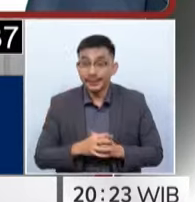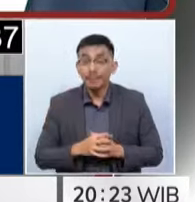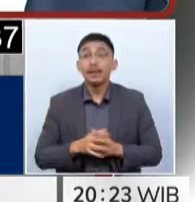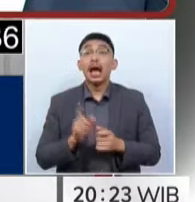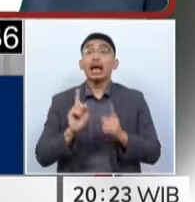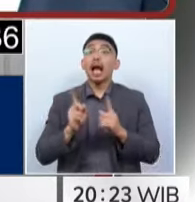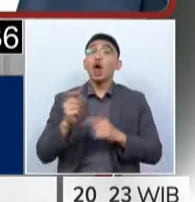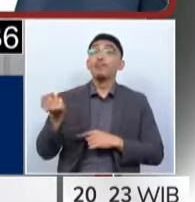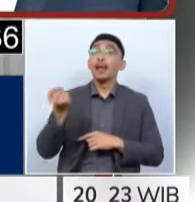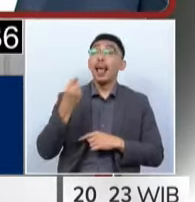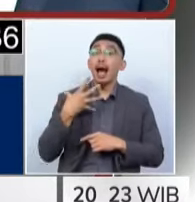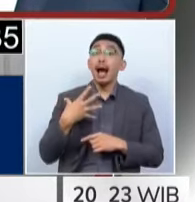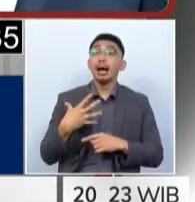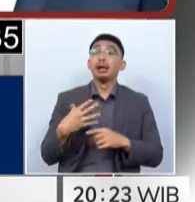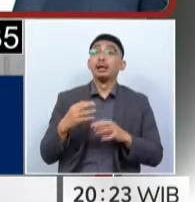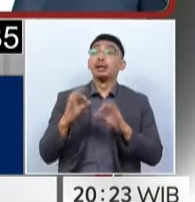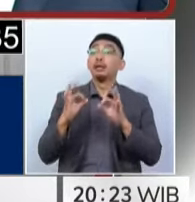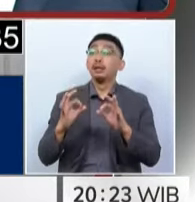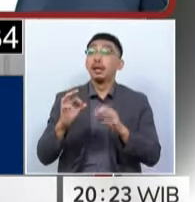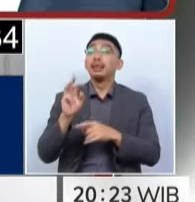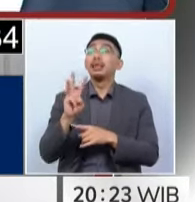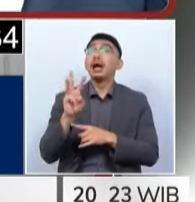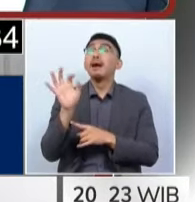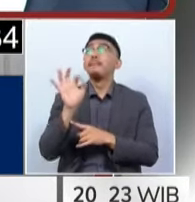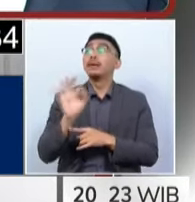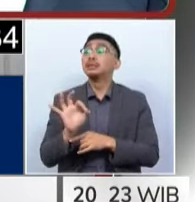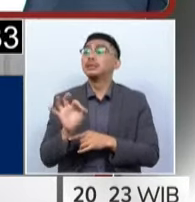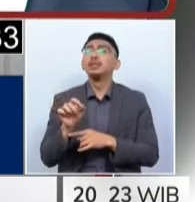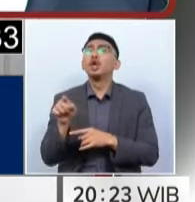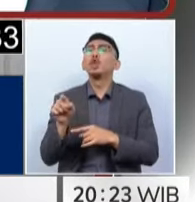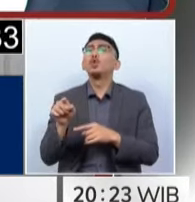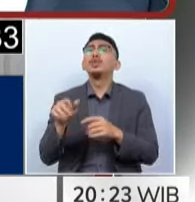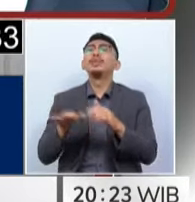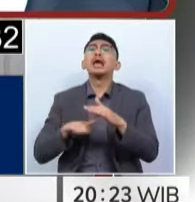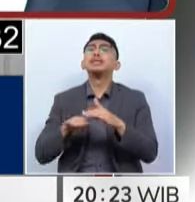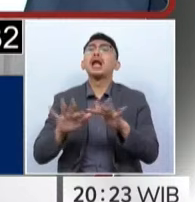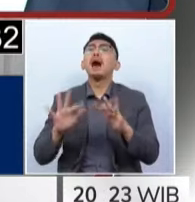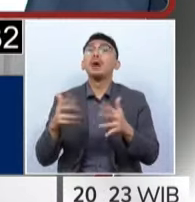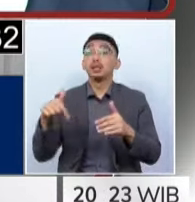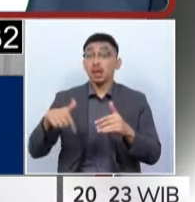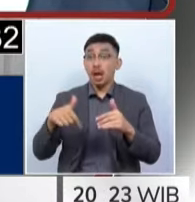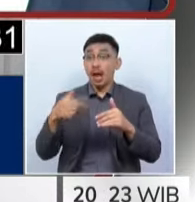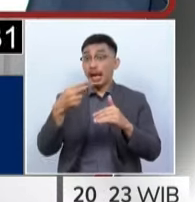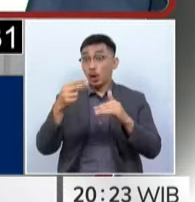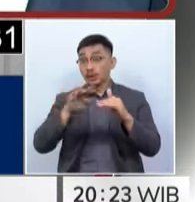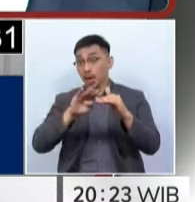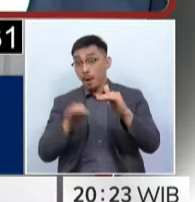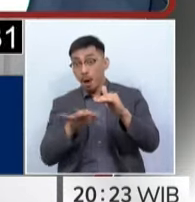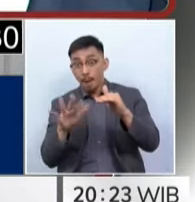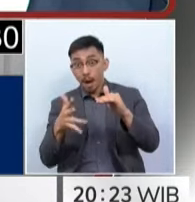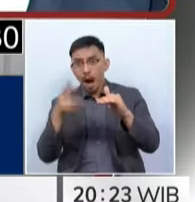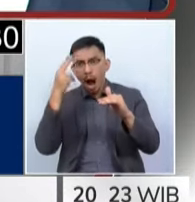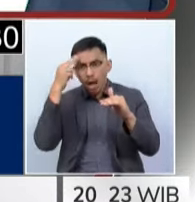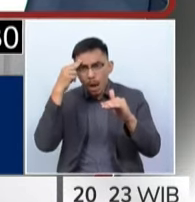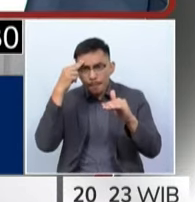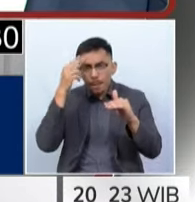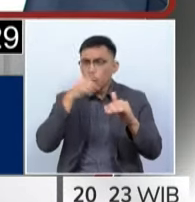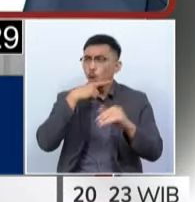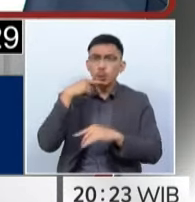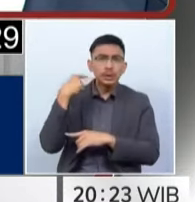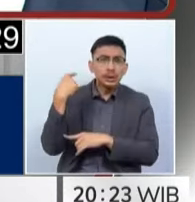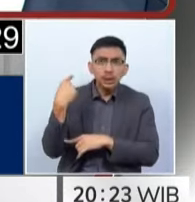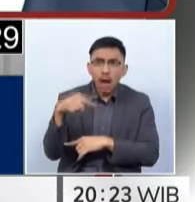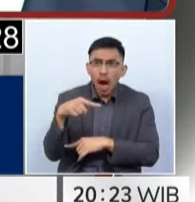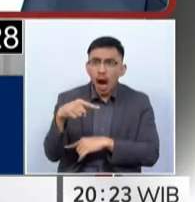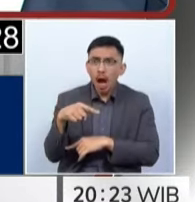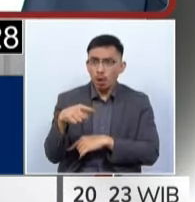30% dasarnya apa yang di bawah kita itu Arab Saudi Rusia pokoknya negara-negara yang punya sumber alam yang